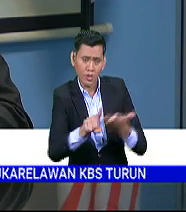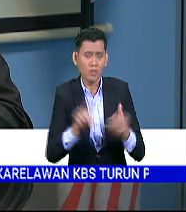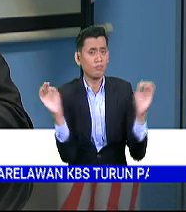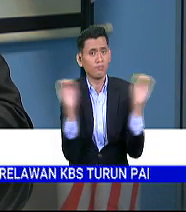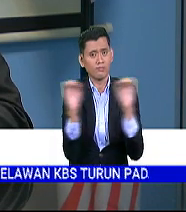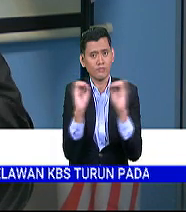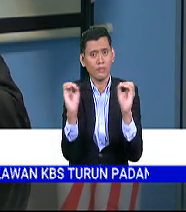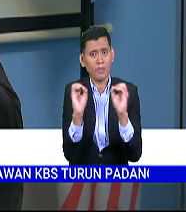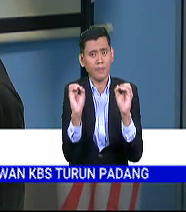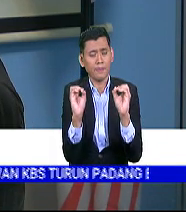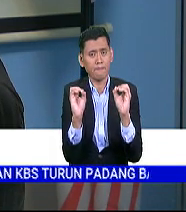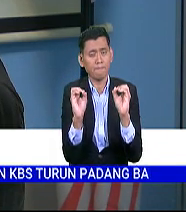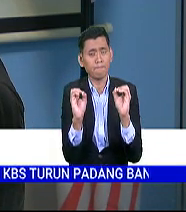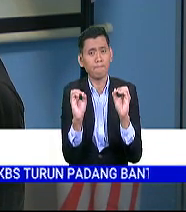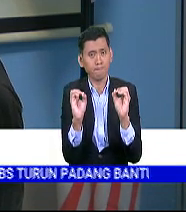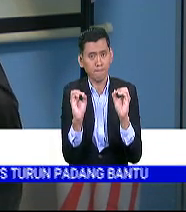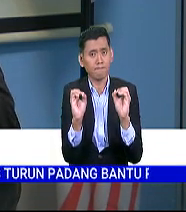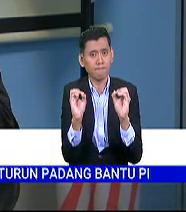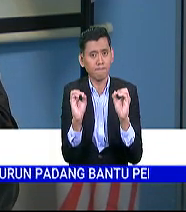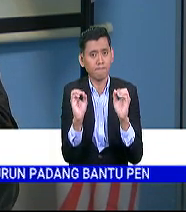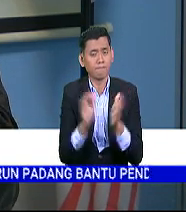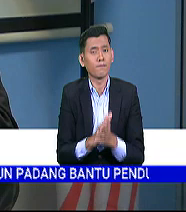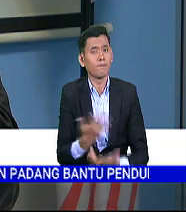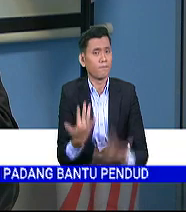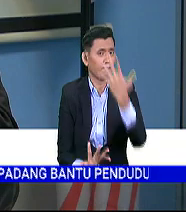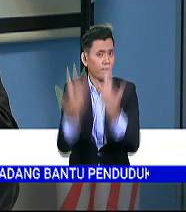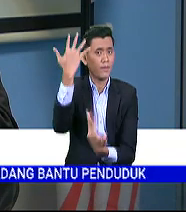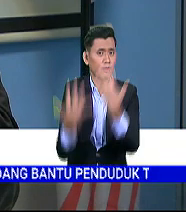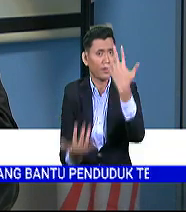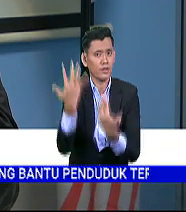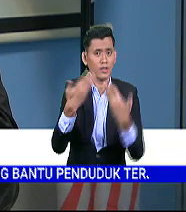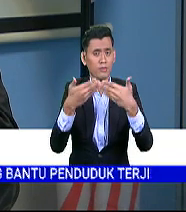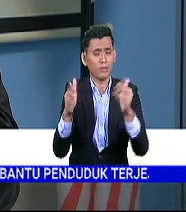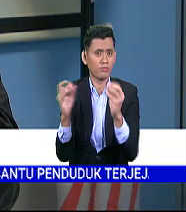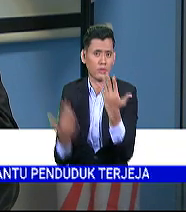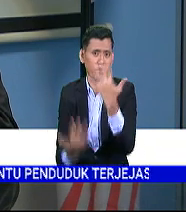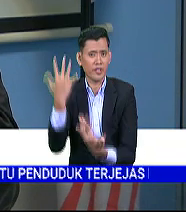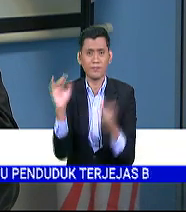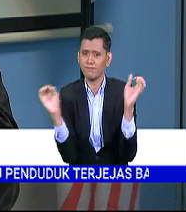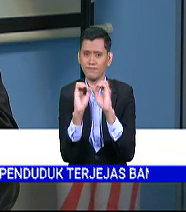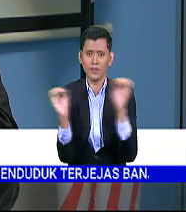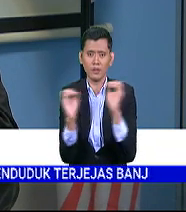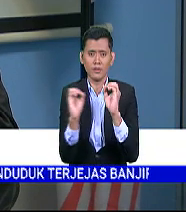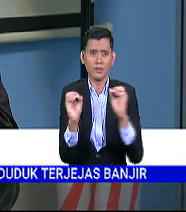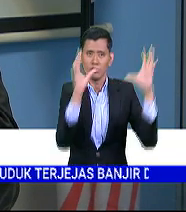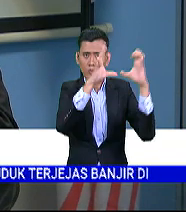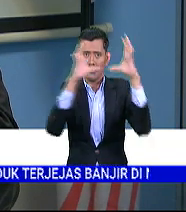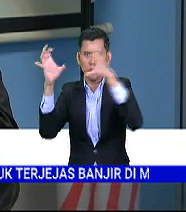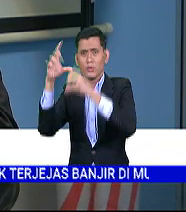ada sebarang pembakaran terbuka ataupun tumpuk panas yang dikesan di